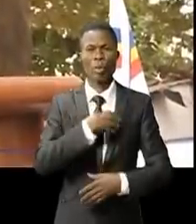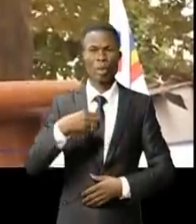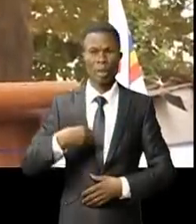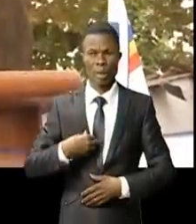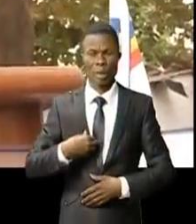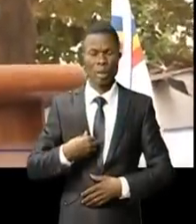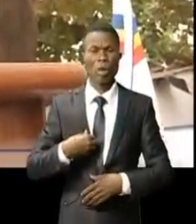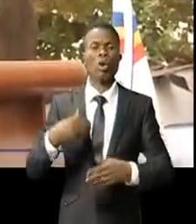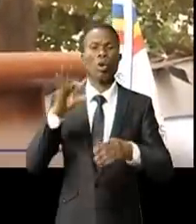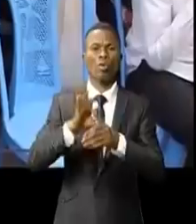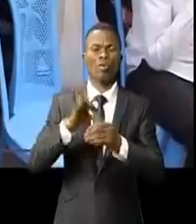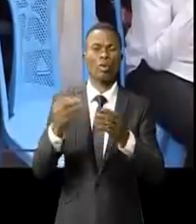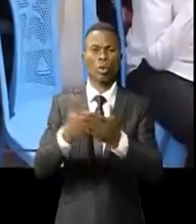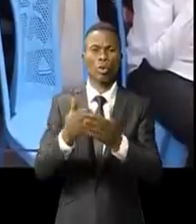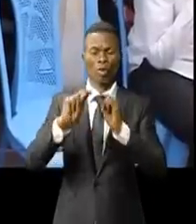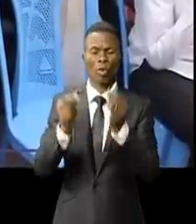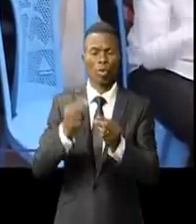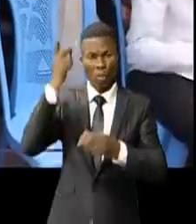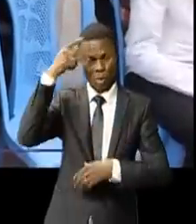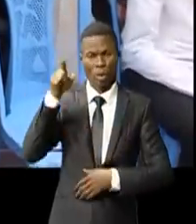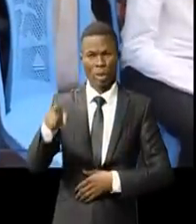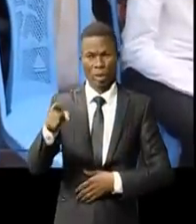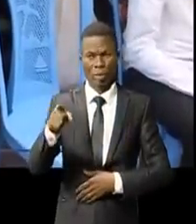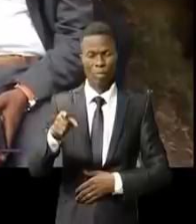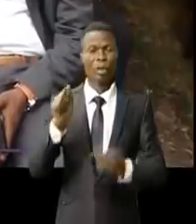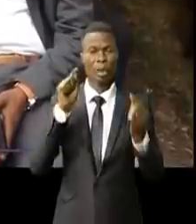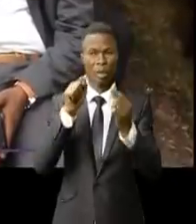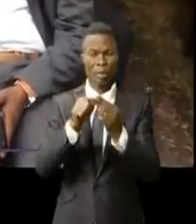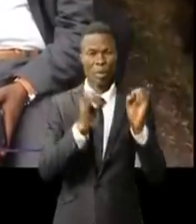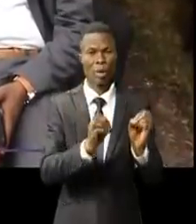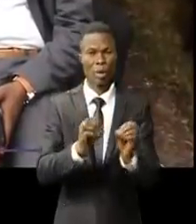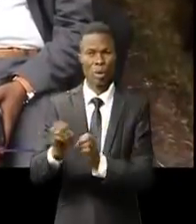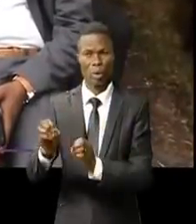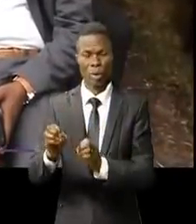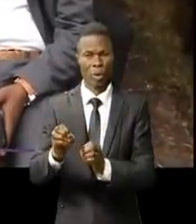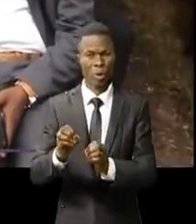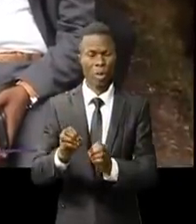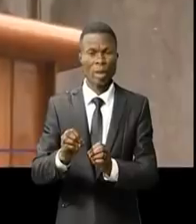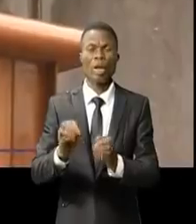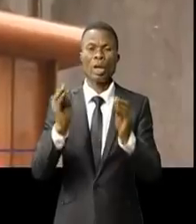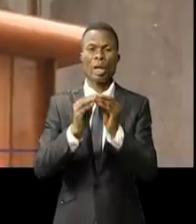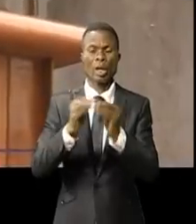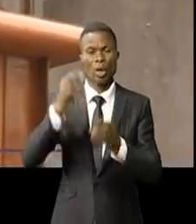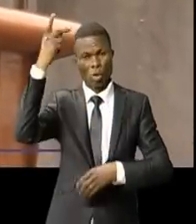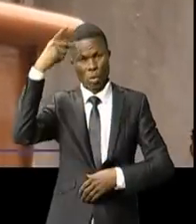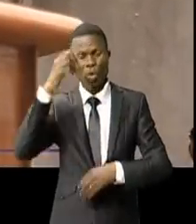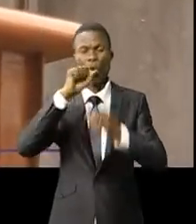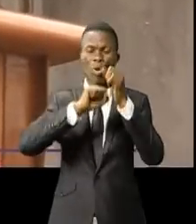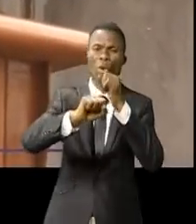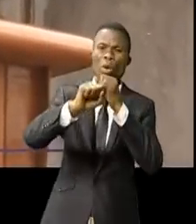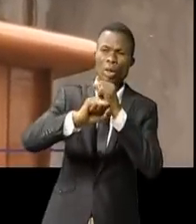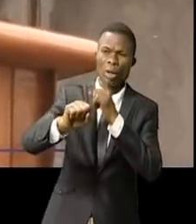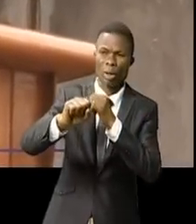récemment nommés au sein de ces partis politiques. C'est la raison de l'organisation de cette matinée politique de sensibilisation